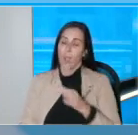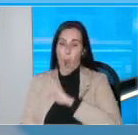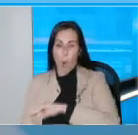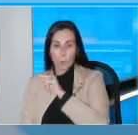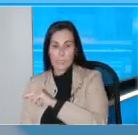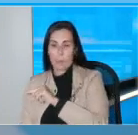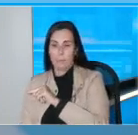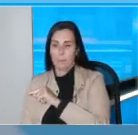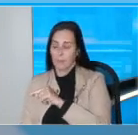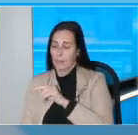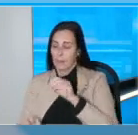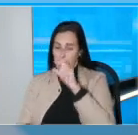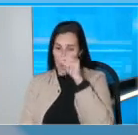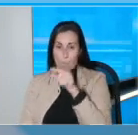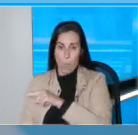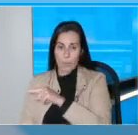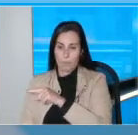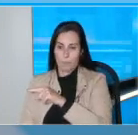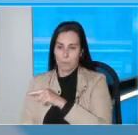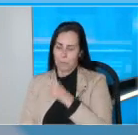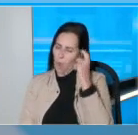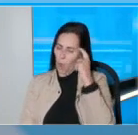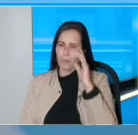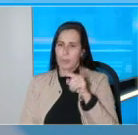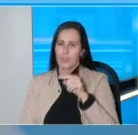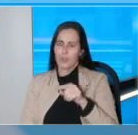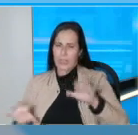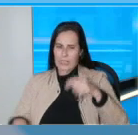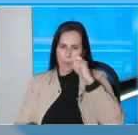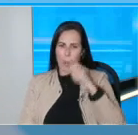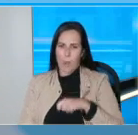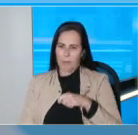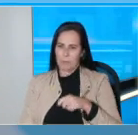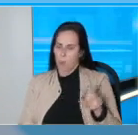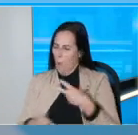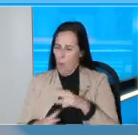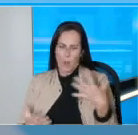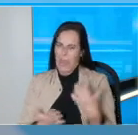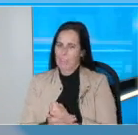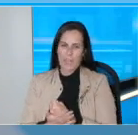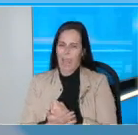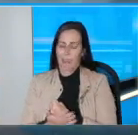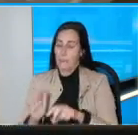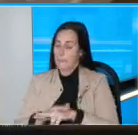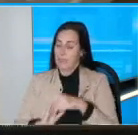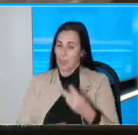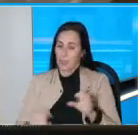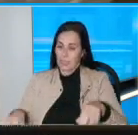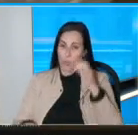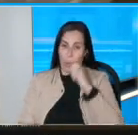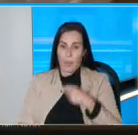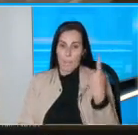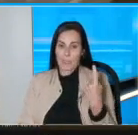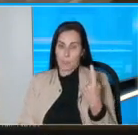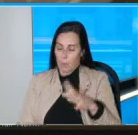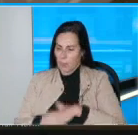הרוסים והנשיא פוטין יוצאים מתוך נקודת הנחה שזלנסקי לא יכול לספק את הסחורה, מצד שני, זלנסקי בעצמו